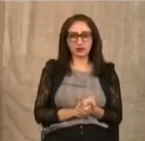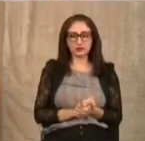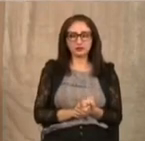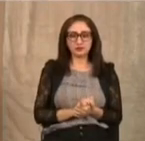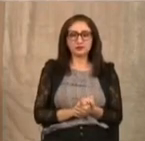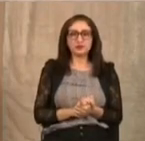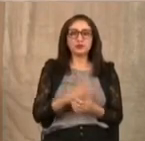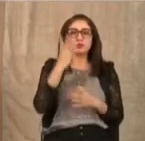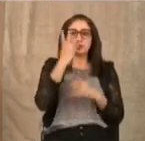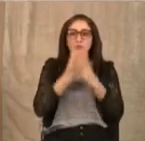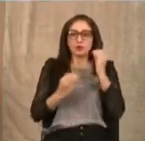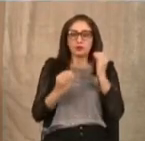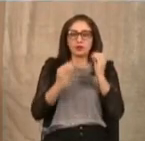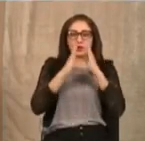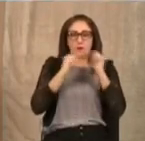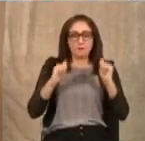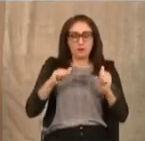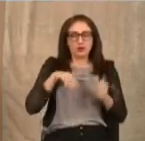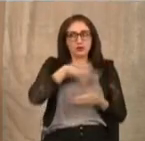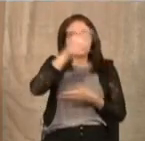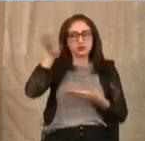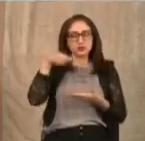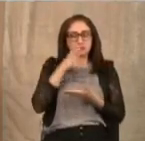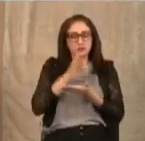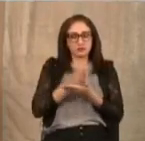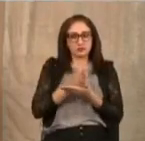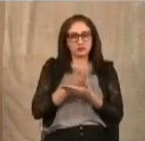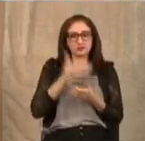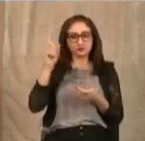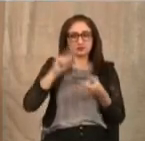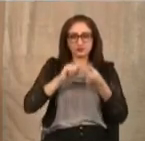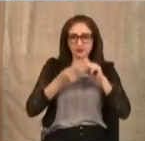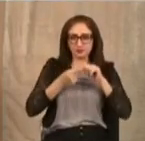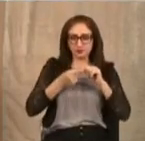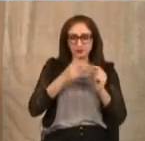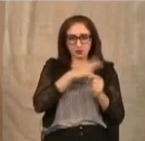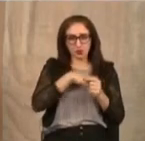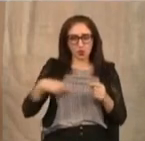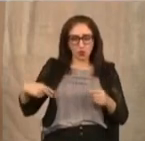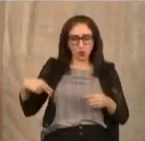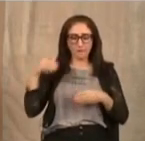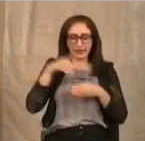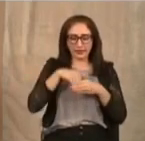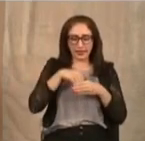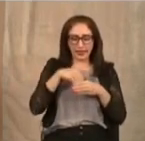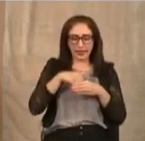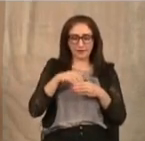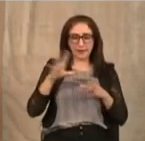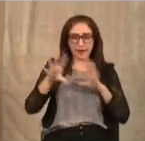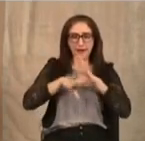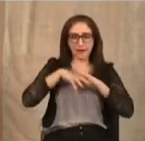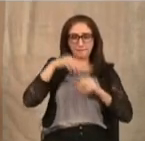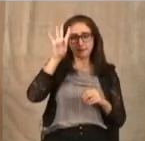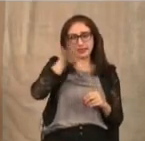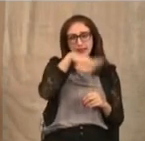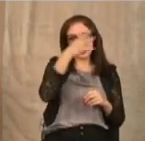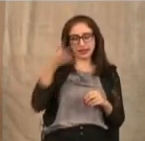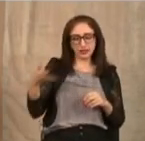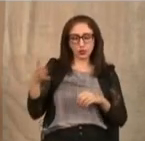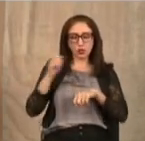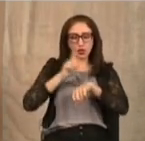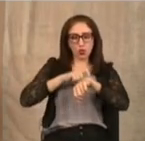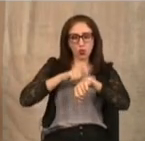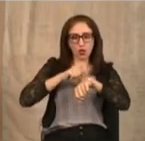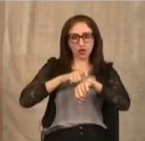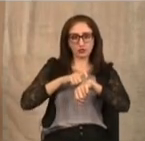ابناء مصر الاوفياء قامت الهيئه الوطنيه للانتخابات باعداد جدول زمنيا